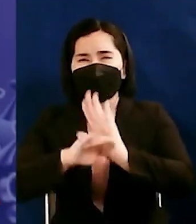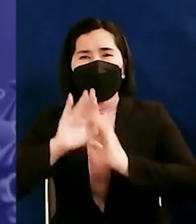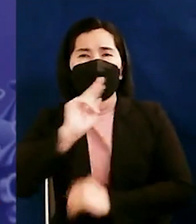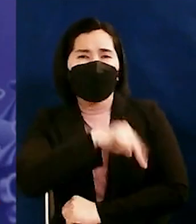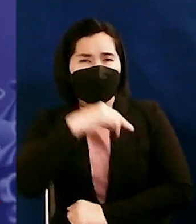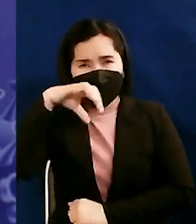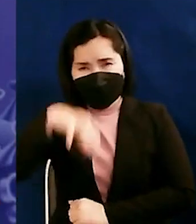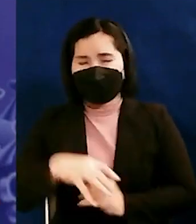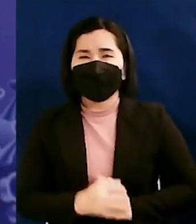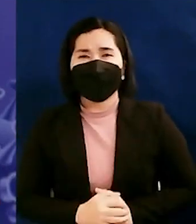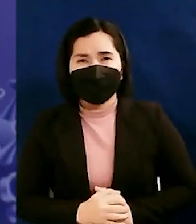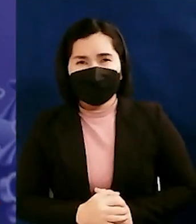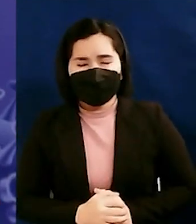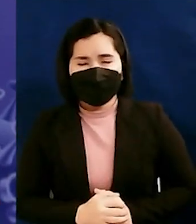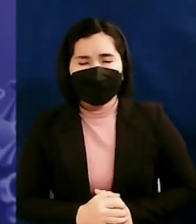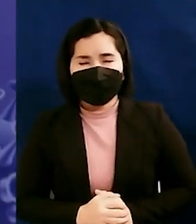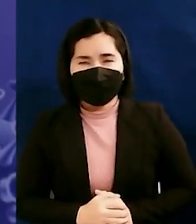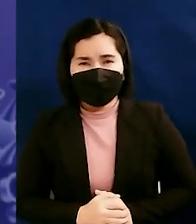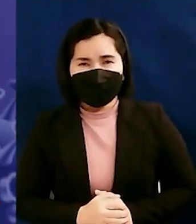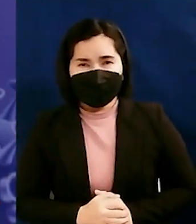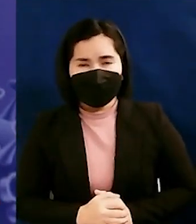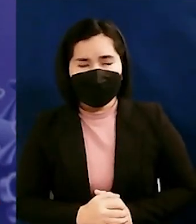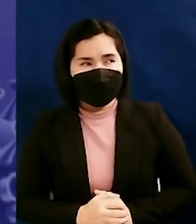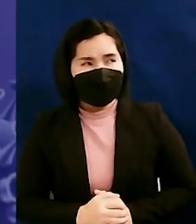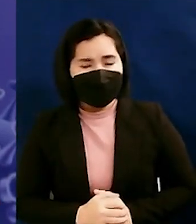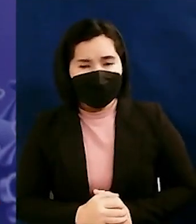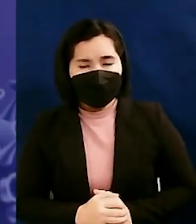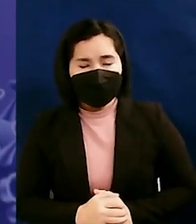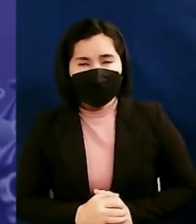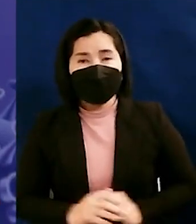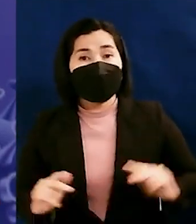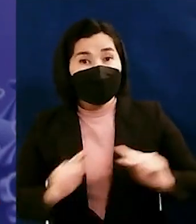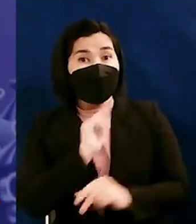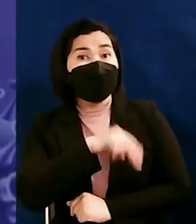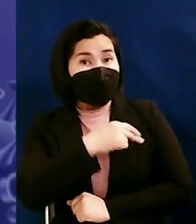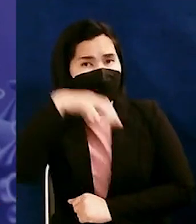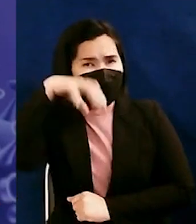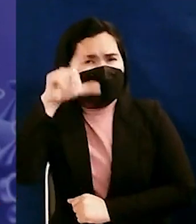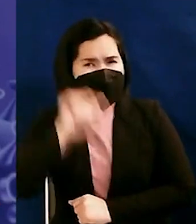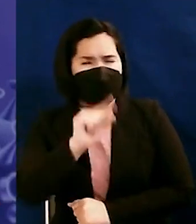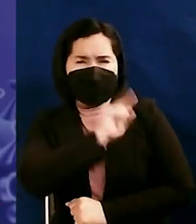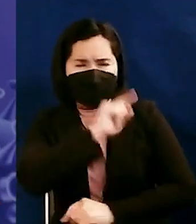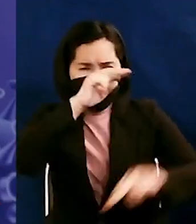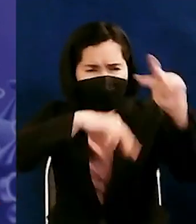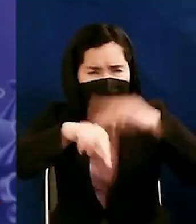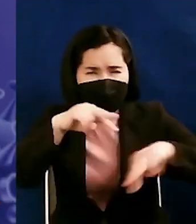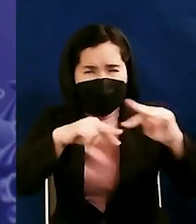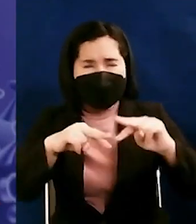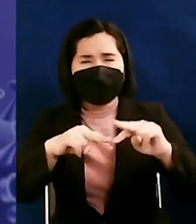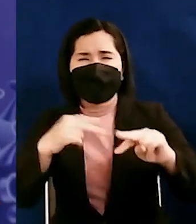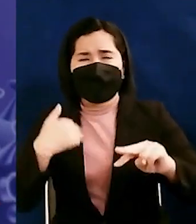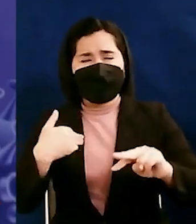ครับในส่วนของภาพใหญ่ของกระทรวงสาธารณสุขที่ดูแลอยู่นะครับเราก็จะมีการดำเนินการในส่วนของการ